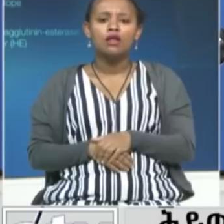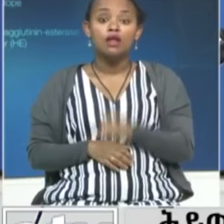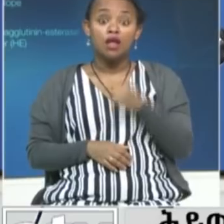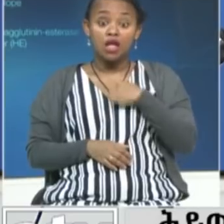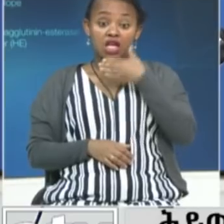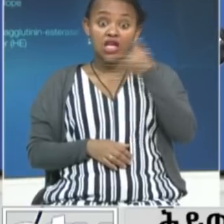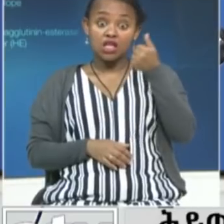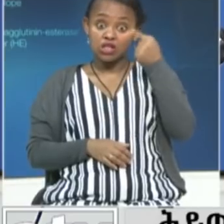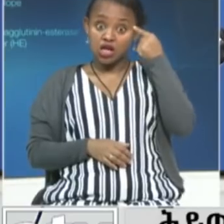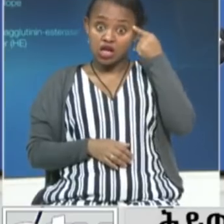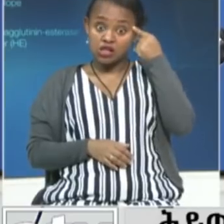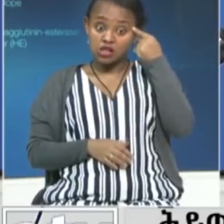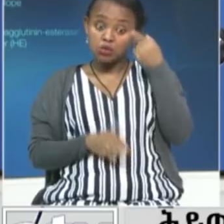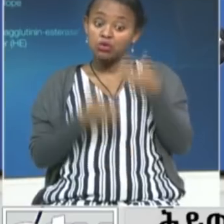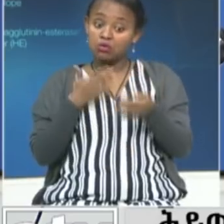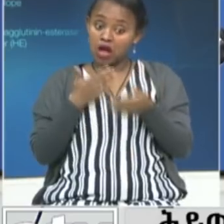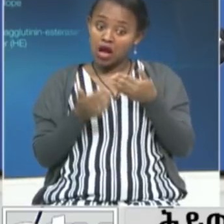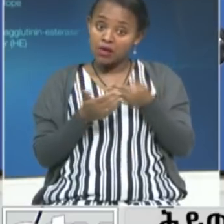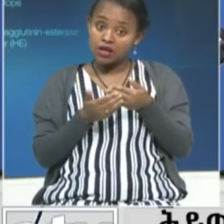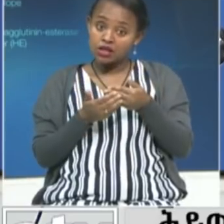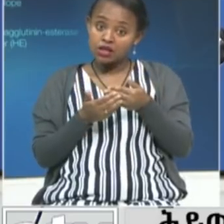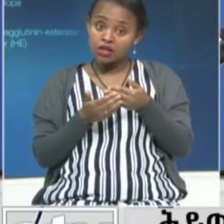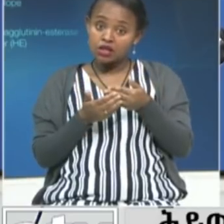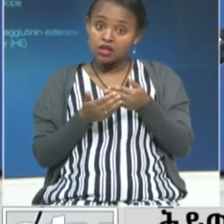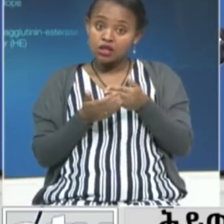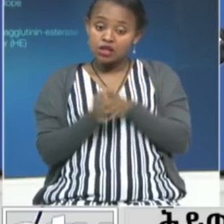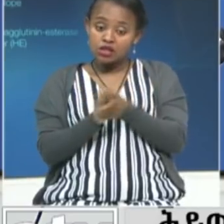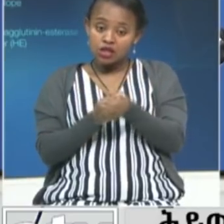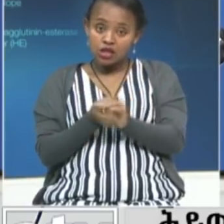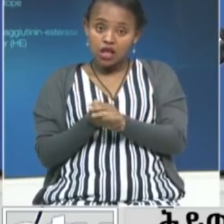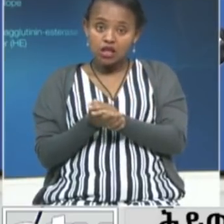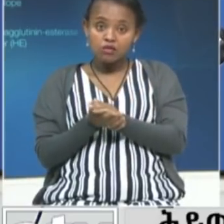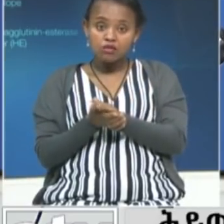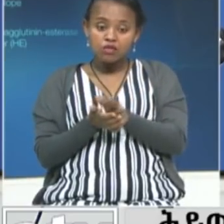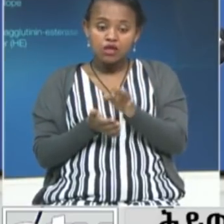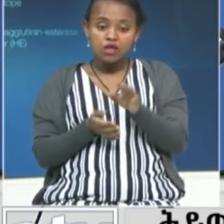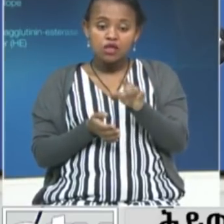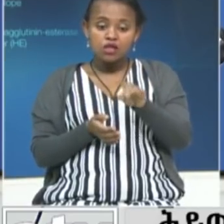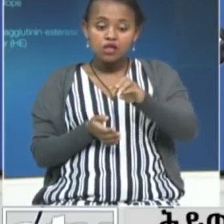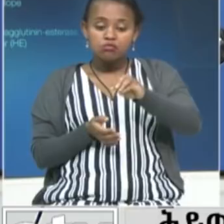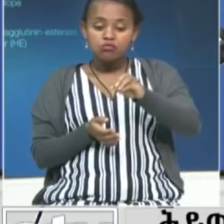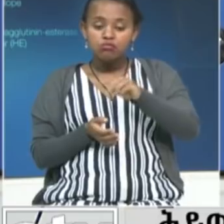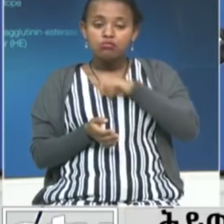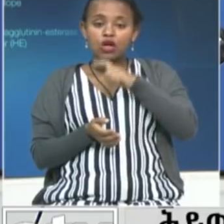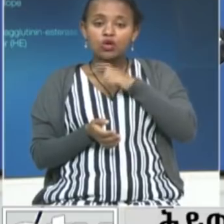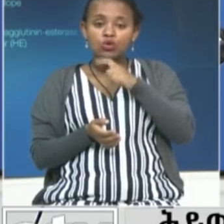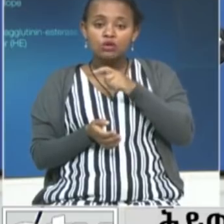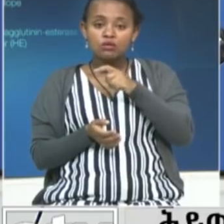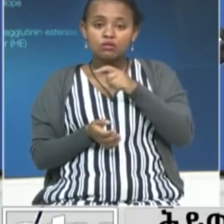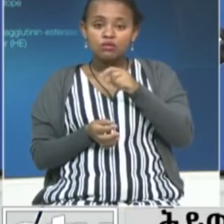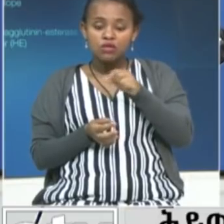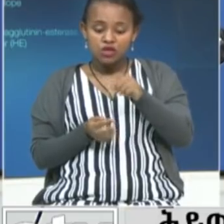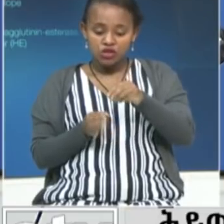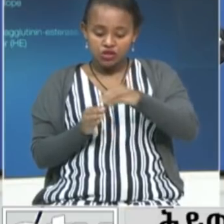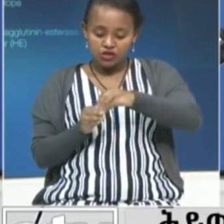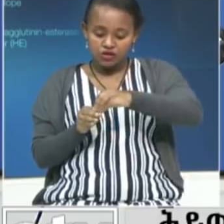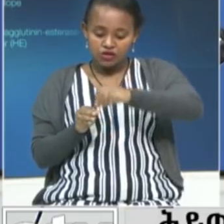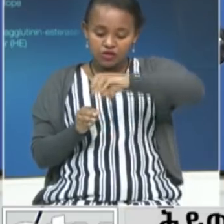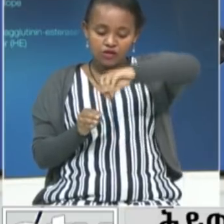የተሻለ ብዬ ያሰብኩት ምናልባት ስንታጠብ በዛው በሳሙና ብረቱንም ትንሽ ደቂቃ ጻፏን